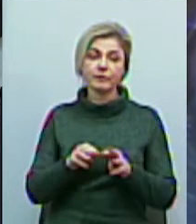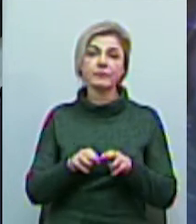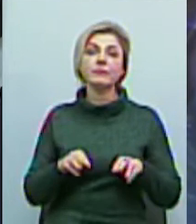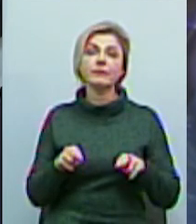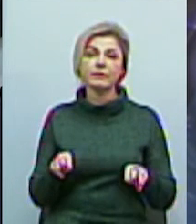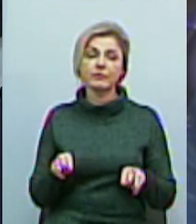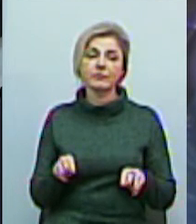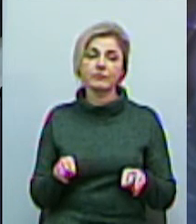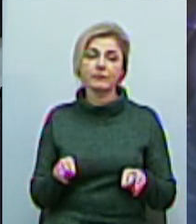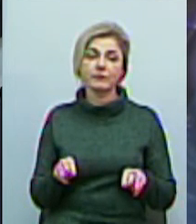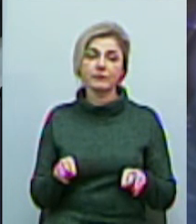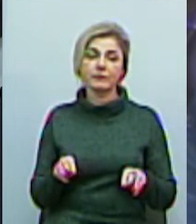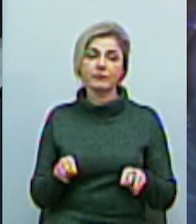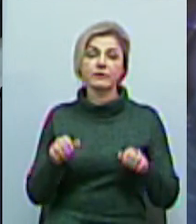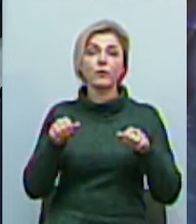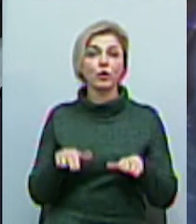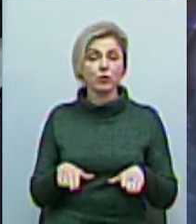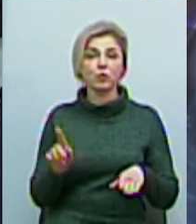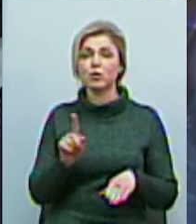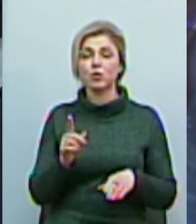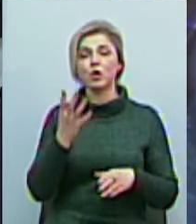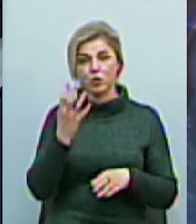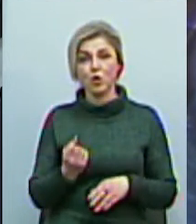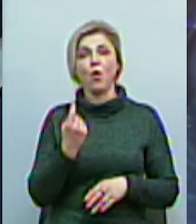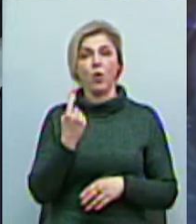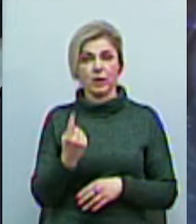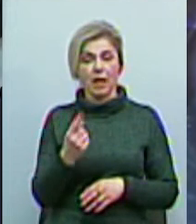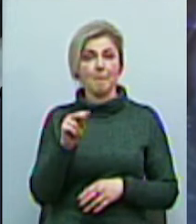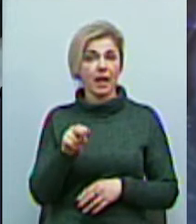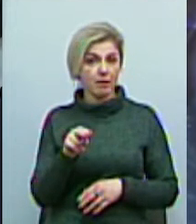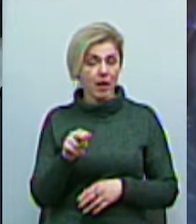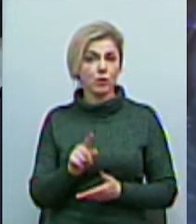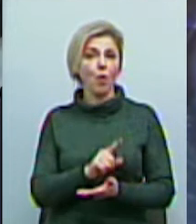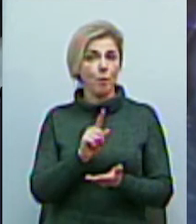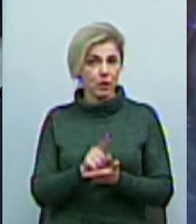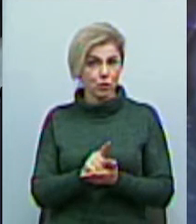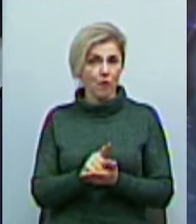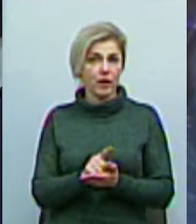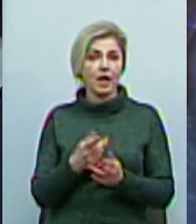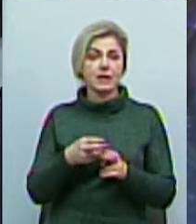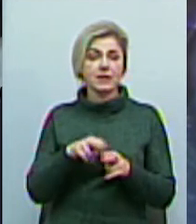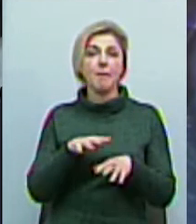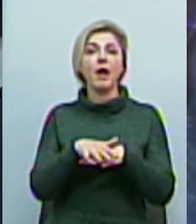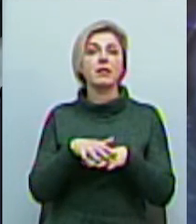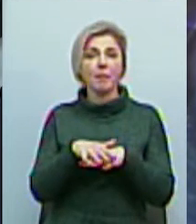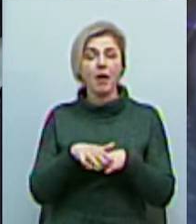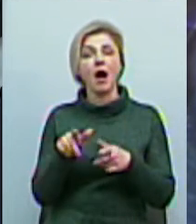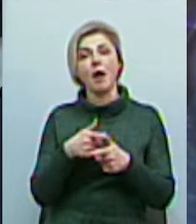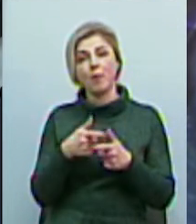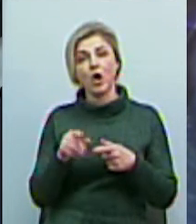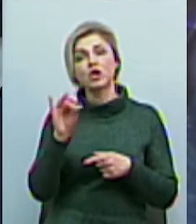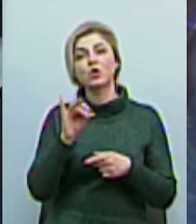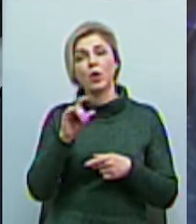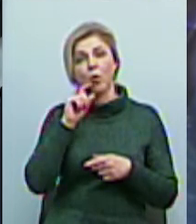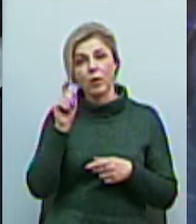міністерство вирішує, що ще один предмет обов'язковий – це математика або